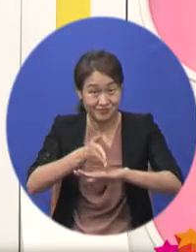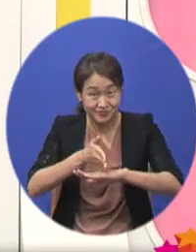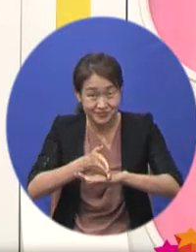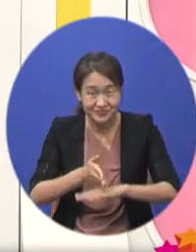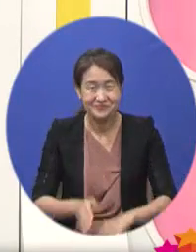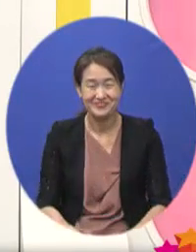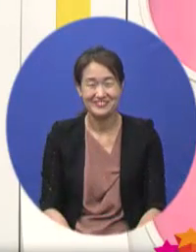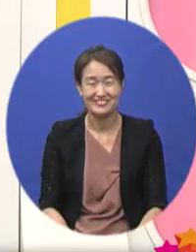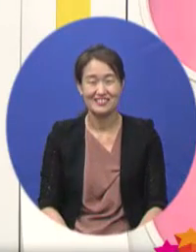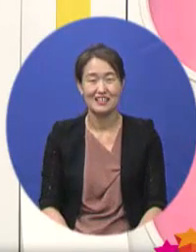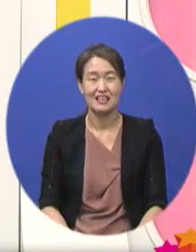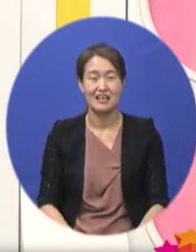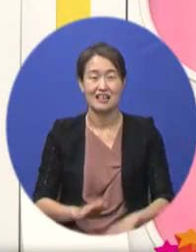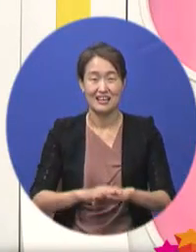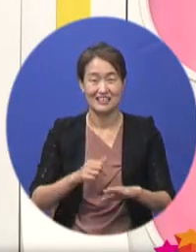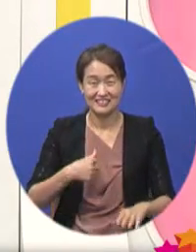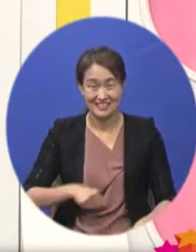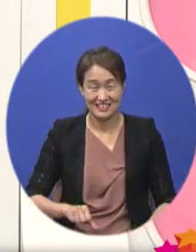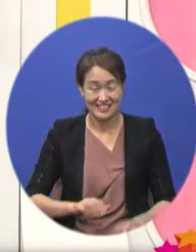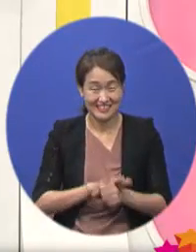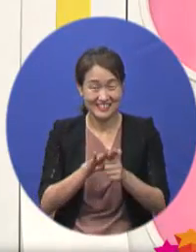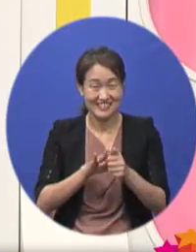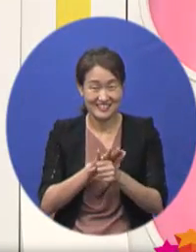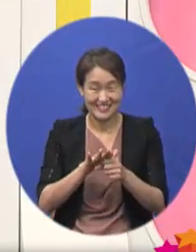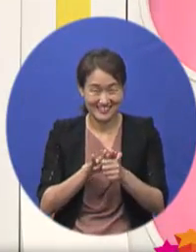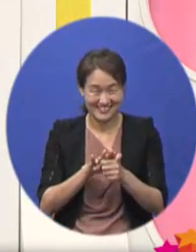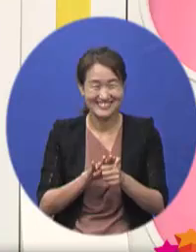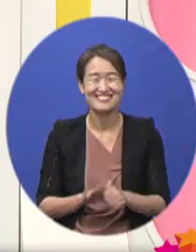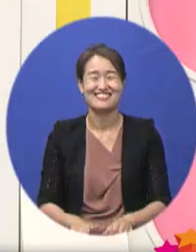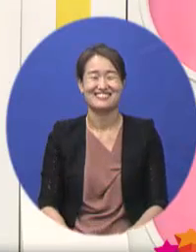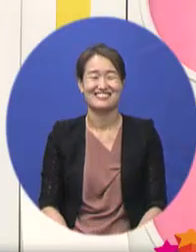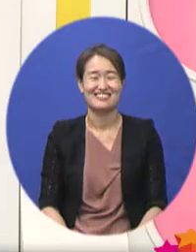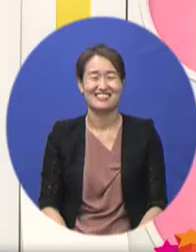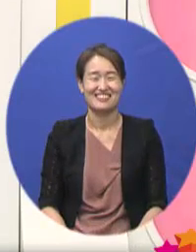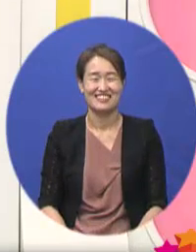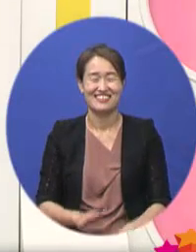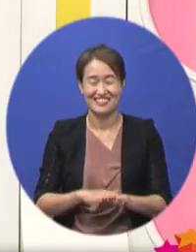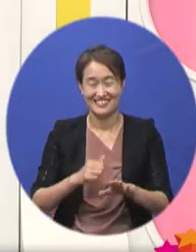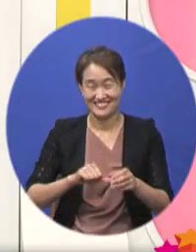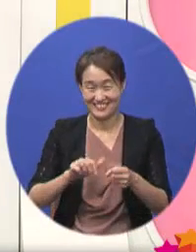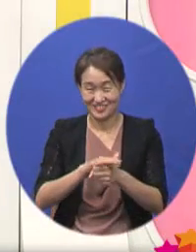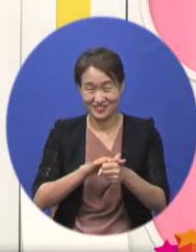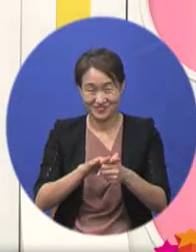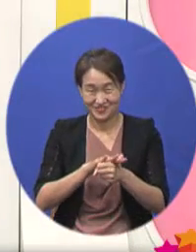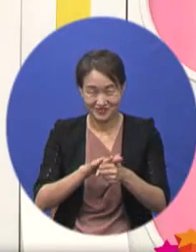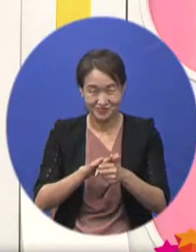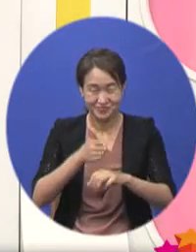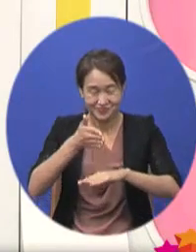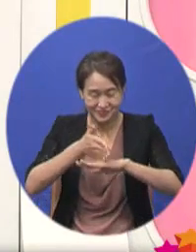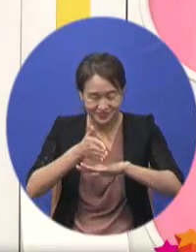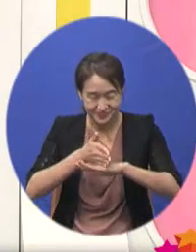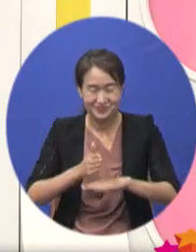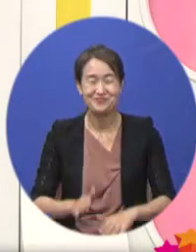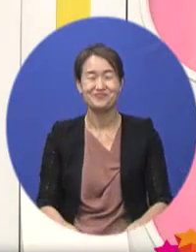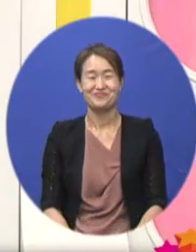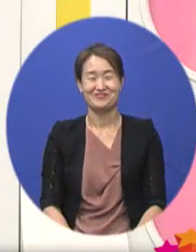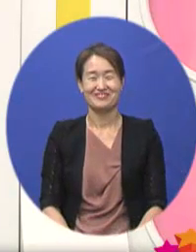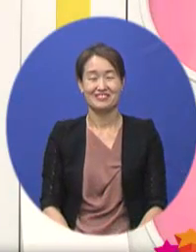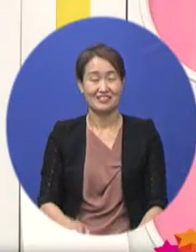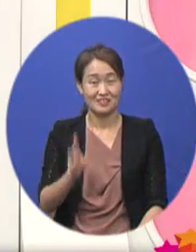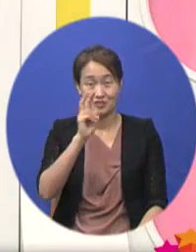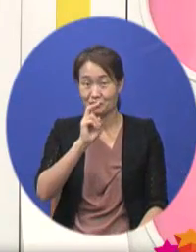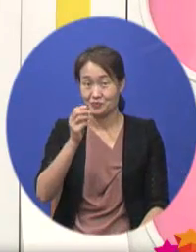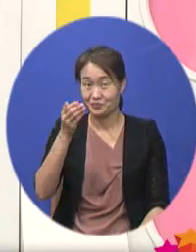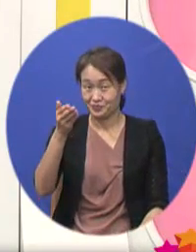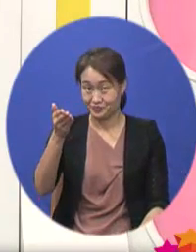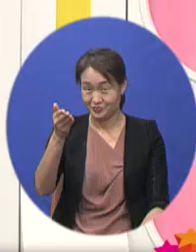아유, 감사합니다. 우리 예. 손주도 사랑해요. 사랑해요. 예, 우리 손주도 사랑한대. 예, 이무영 씨, 예, 감사합니다. 예, 이제 네. 음악